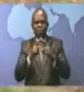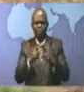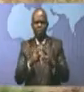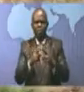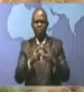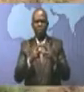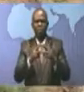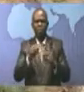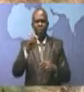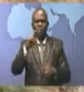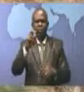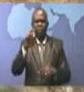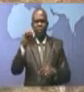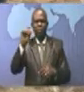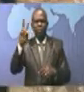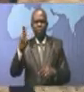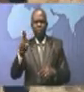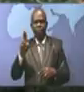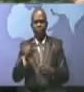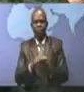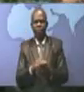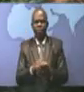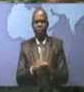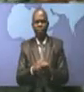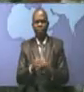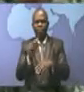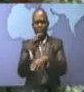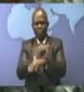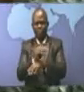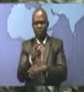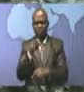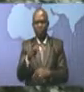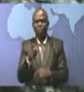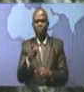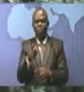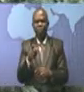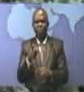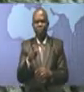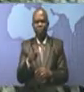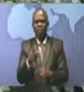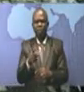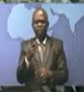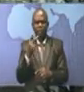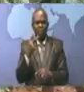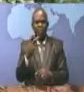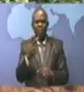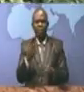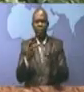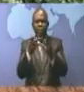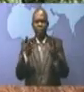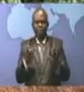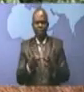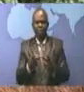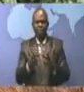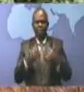en commune de Rutovu. Nous sommes en province de Bruli. Le ministre Sanctus Nilagira a exploré sa ferme où se distinguent